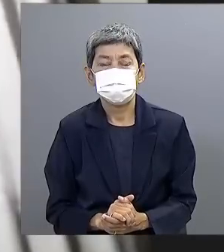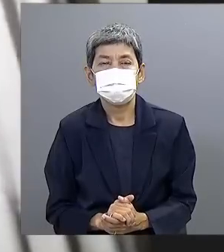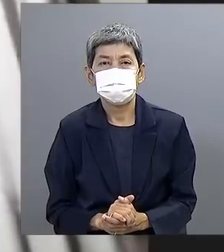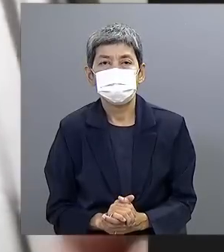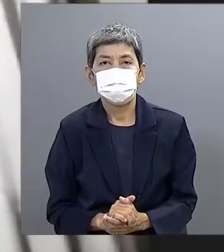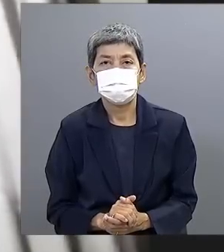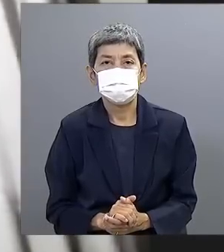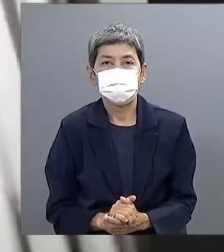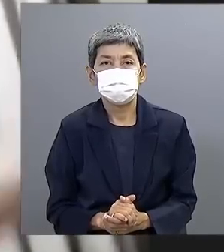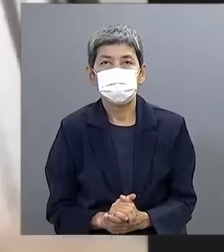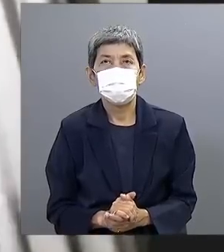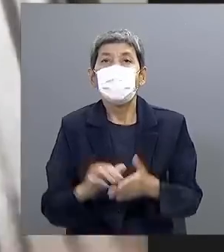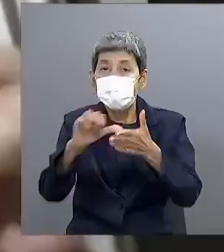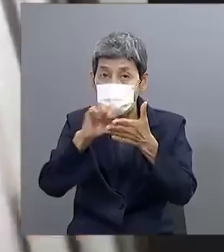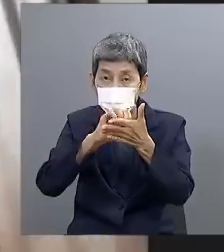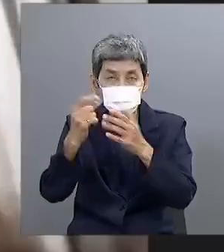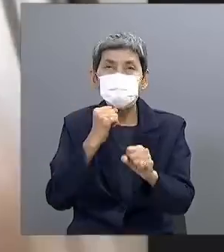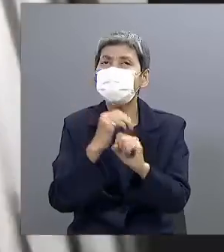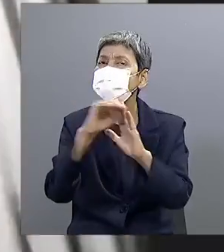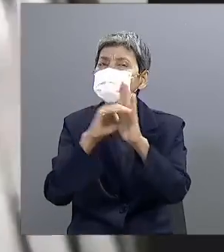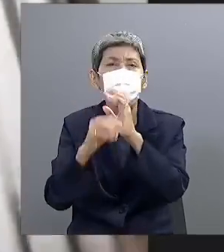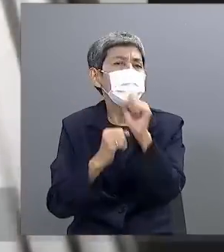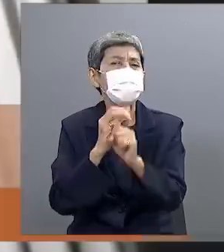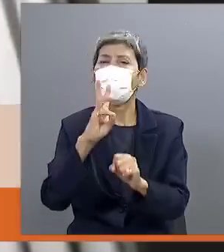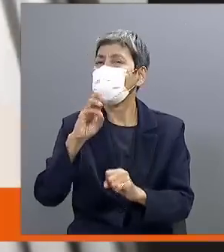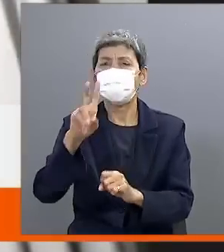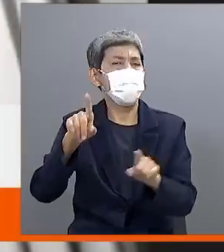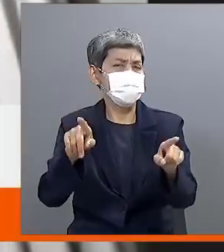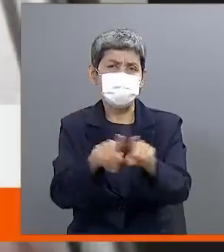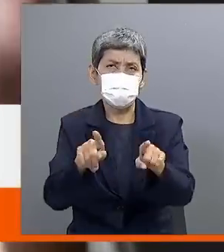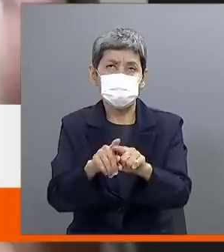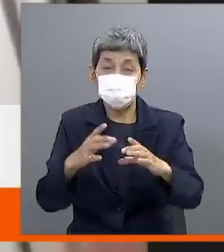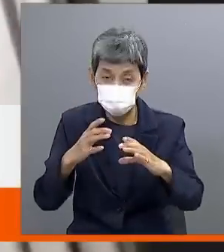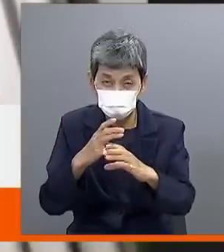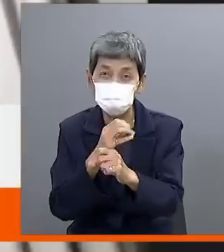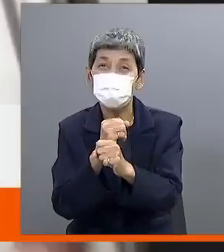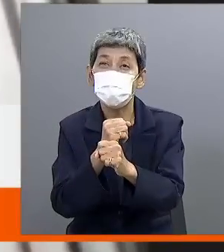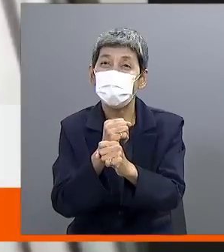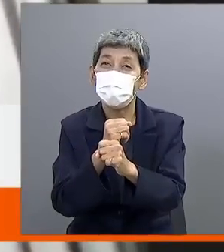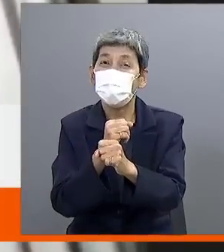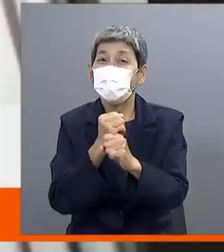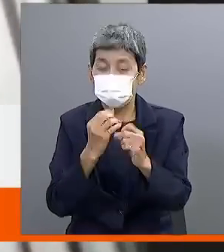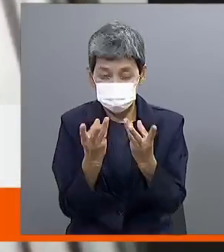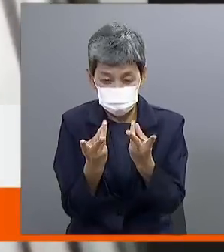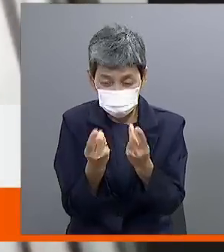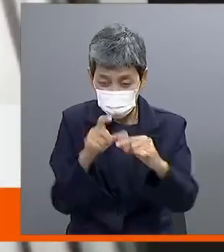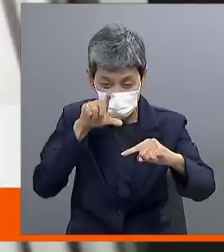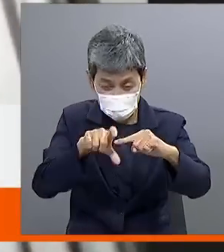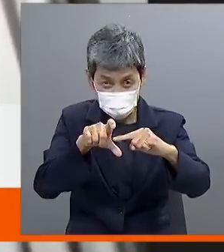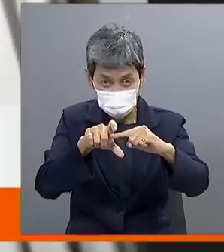ที่แก้ไขใหม่เหมือนกับหลักเกณฑ์ปี62ทุกประการผลก็คือว่าการคำนวณคราวนี้จะมี